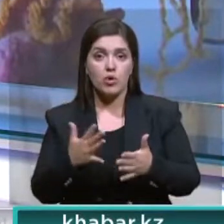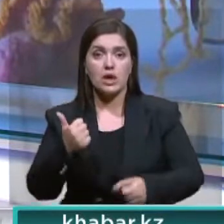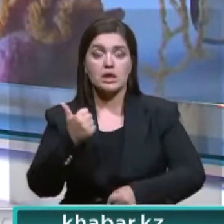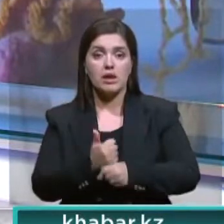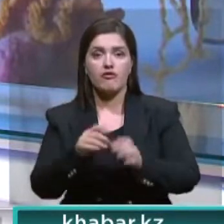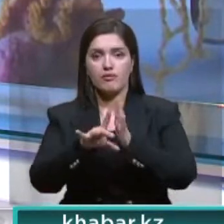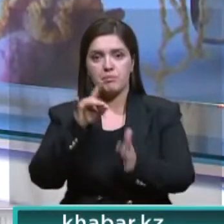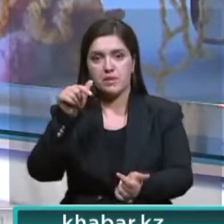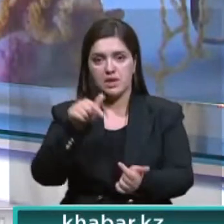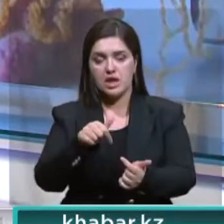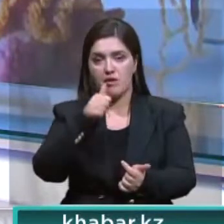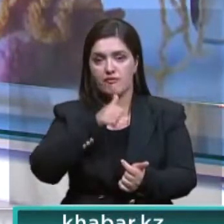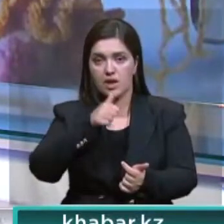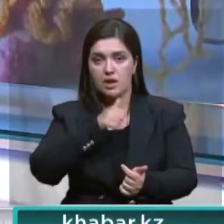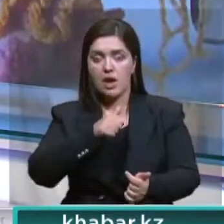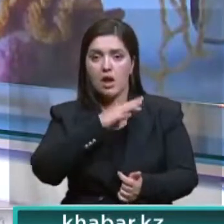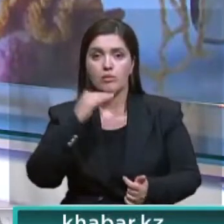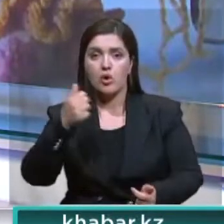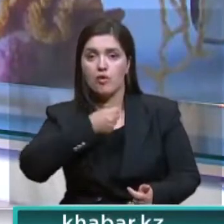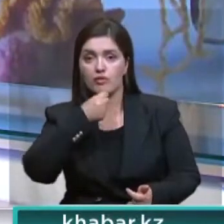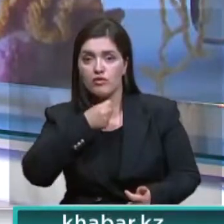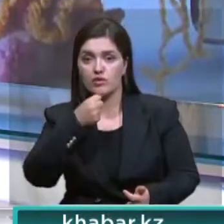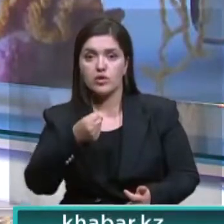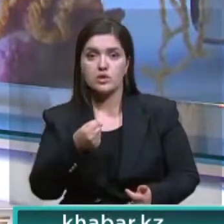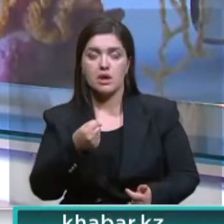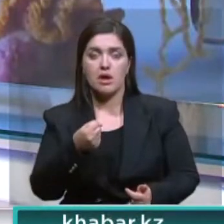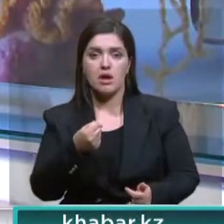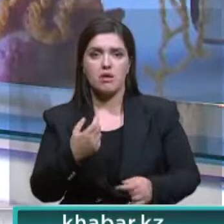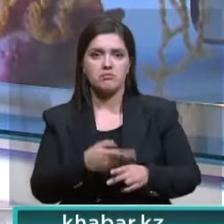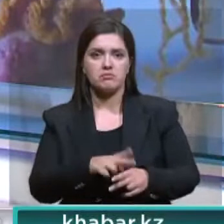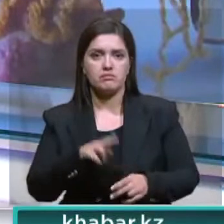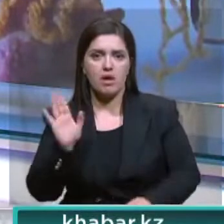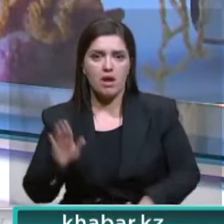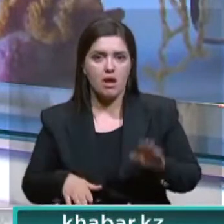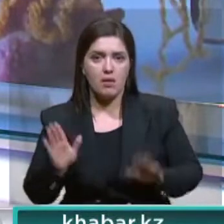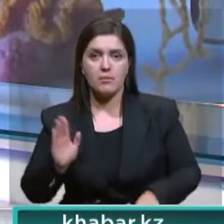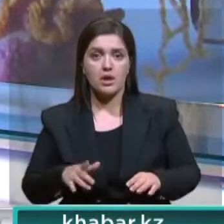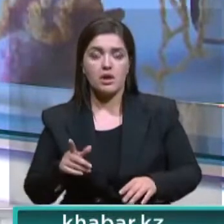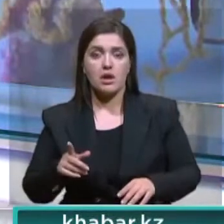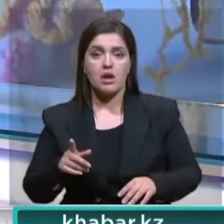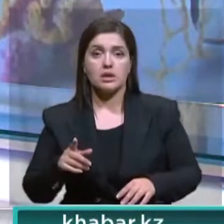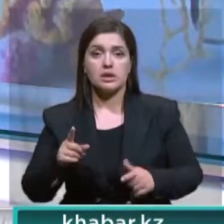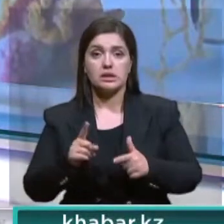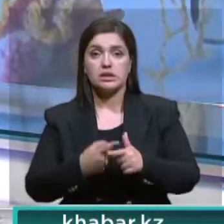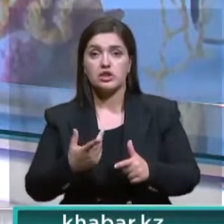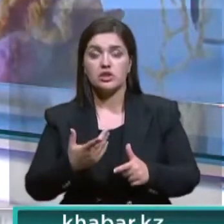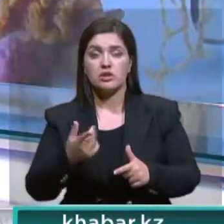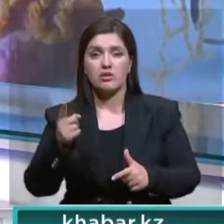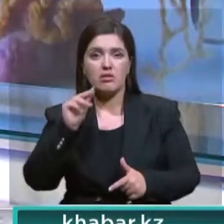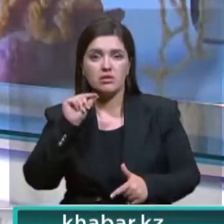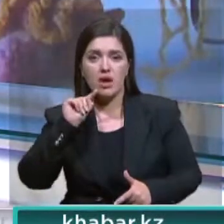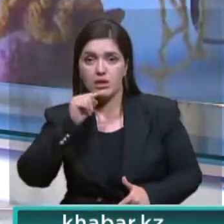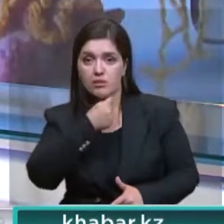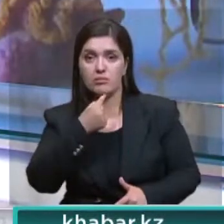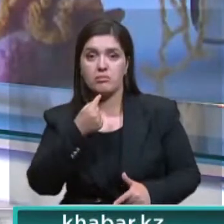больше. Главное выбрать подходящий вариант. Однако многие взрослые продолжают полагаться на авось. И в итоге такая беспечность или желание